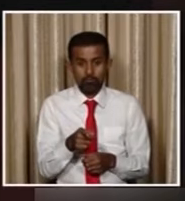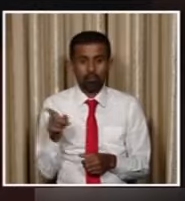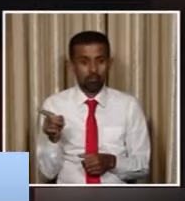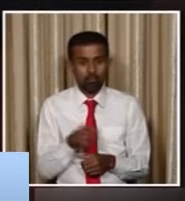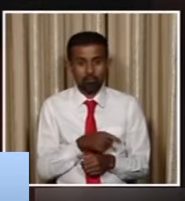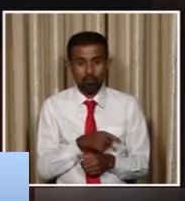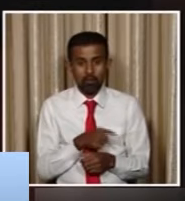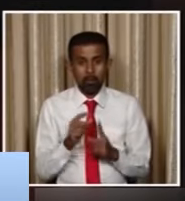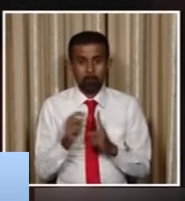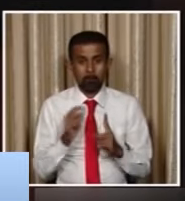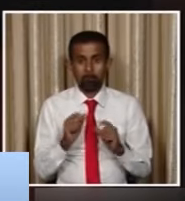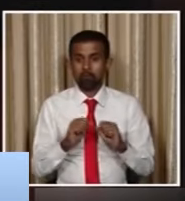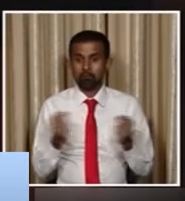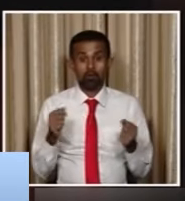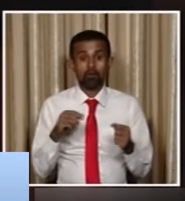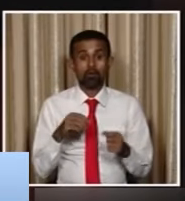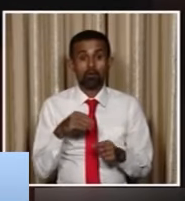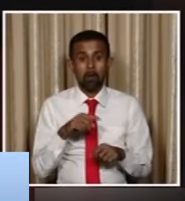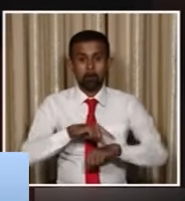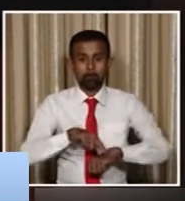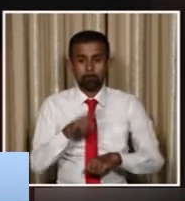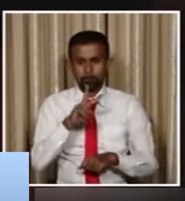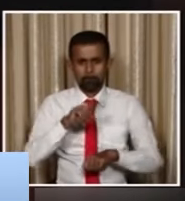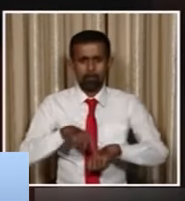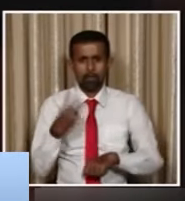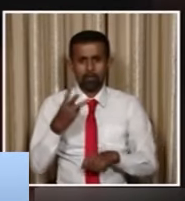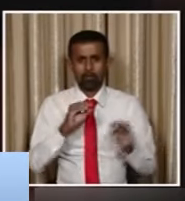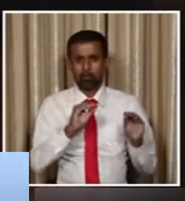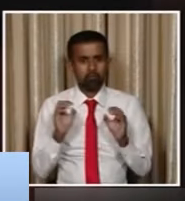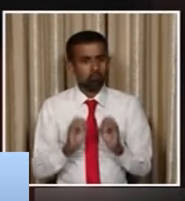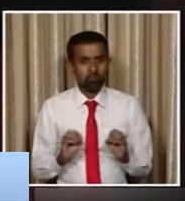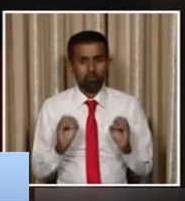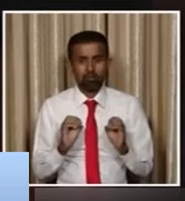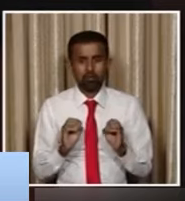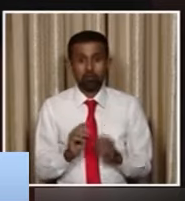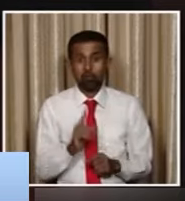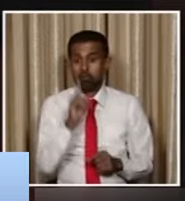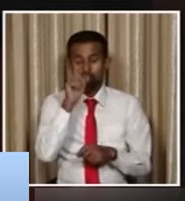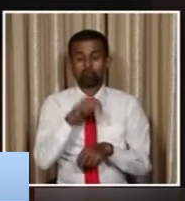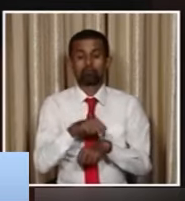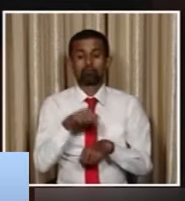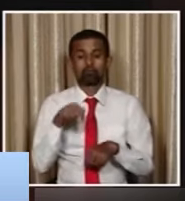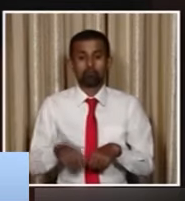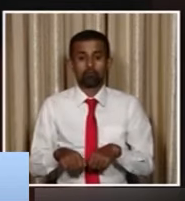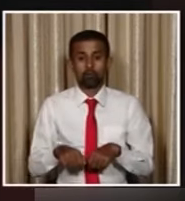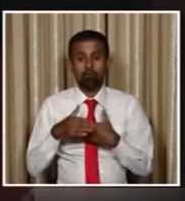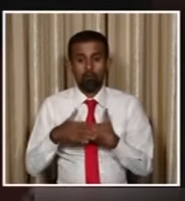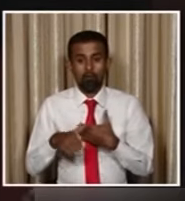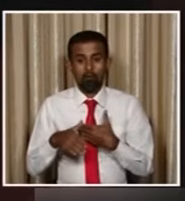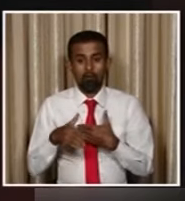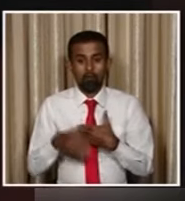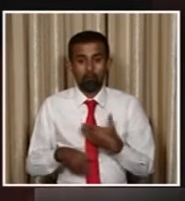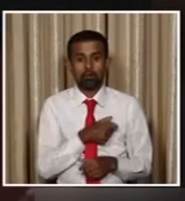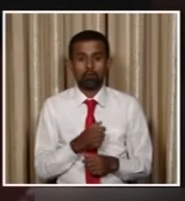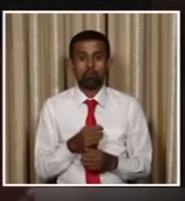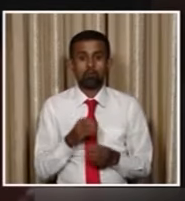දවසක මන්ත්‍රීවරුන් නැහැ කියලා සභාවක් පැය දෙකක් තුනක් කල් දබව ඉතිහාසයක් නැහැ පළවෙනි වතාවට මේ අත්දැකීම මේ